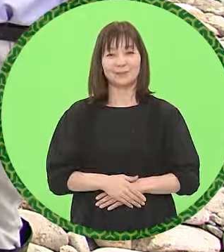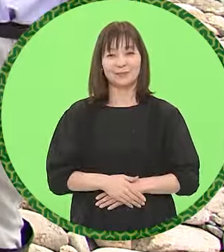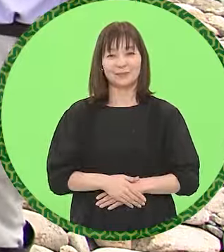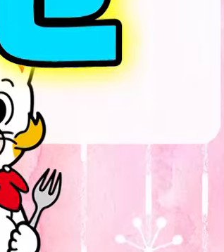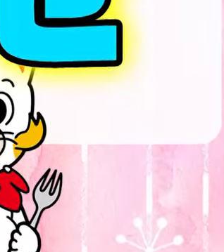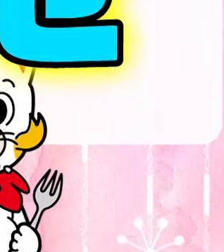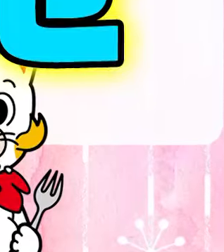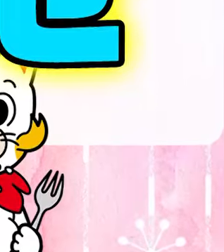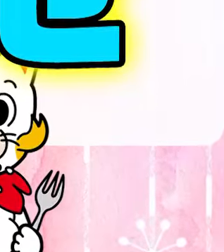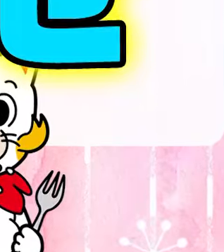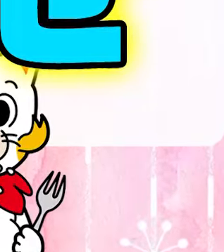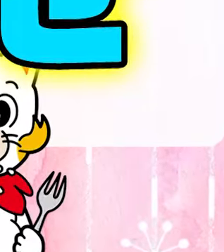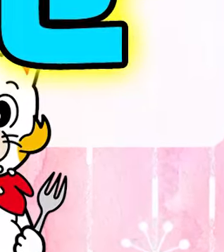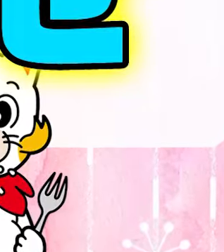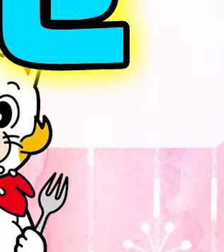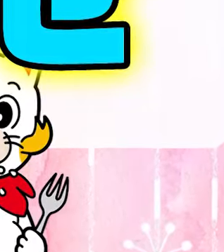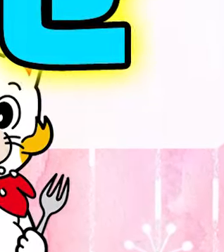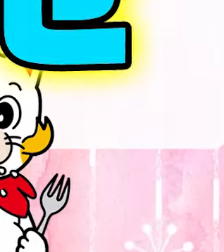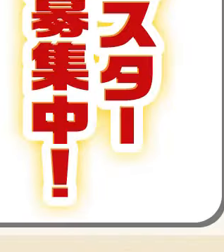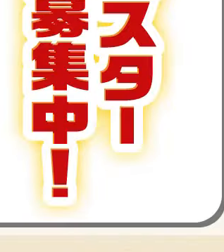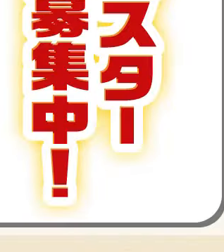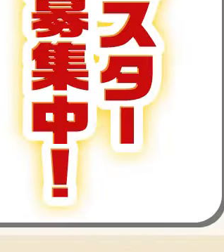した。